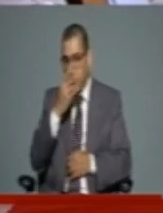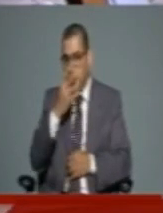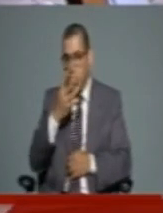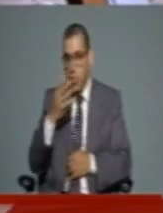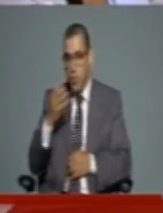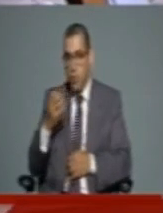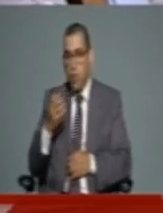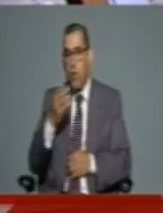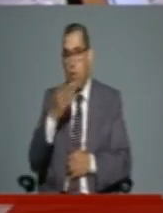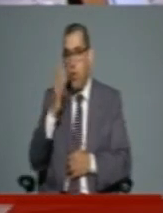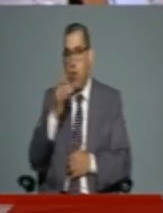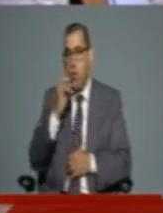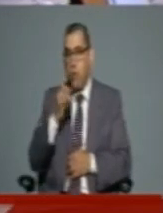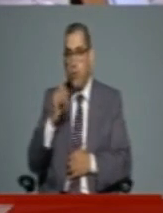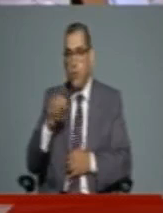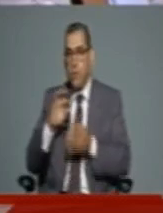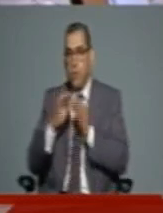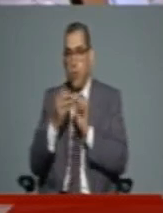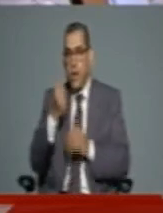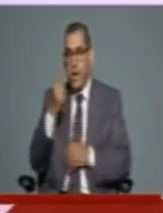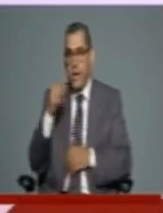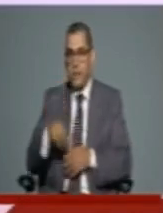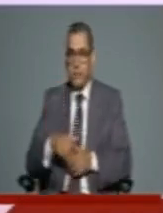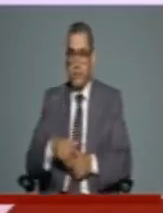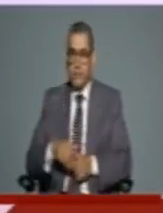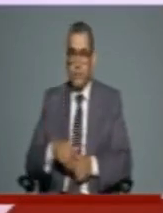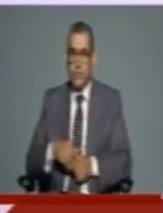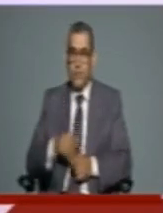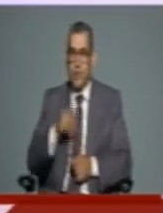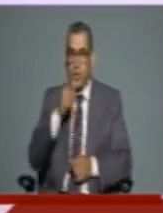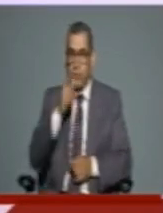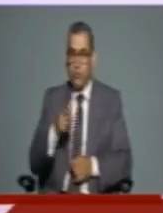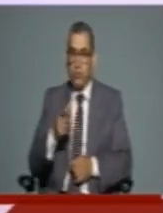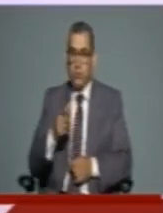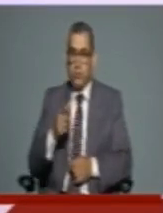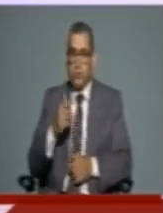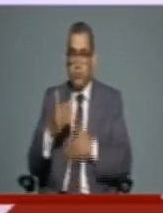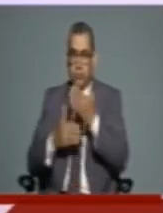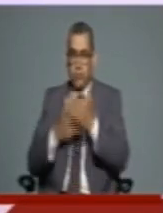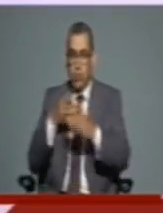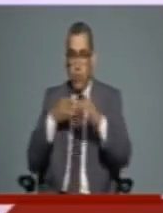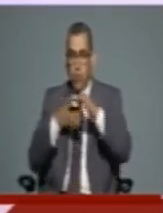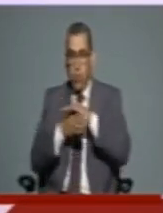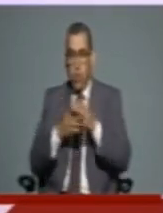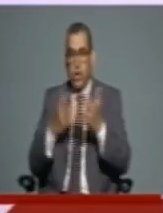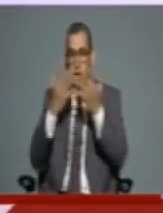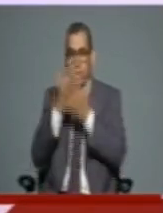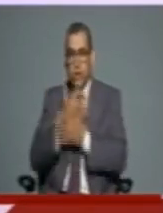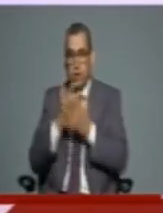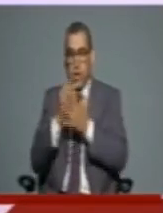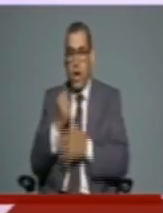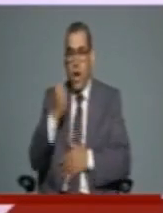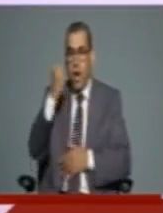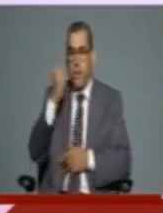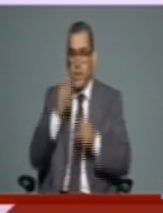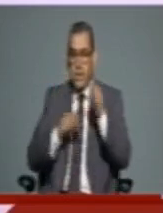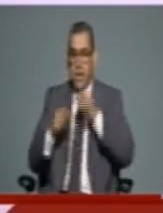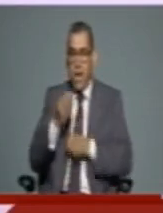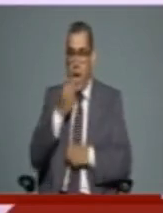500 مليون جنيه. طبعا ده من داخل الشركه القابضه للصناعات